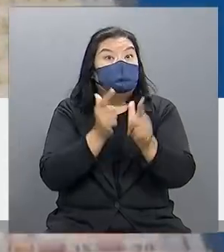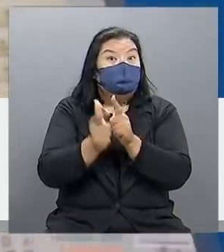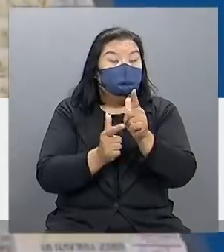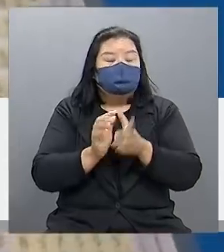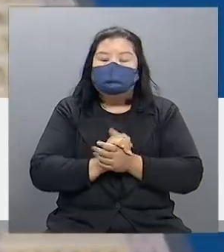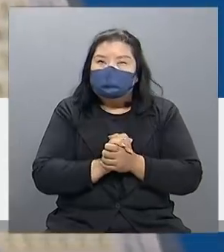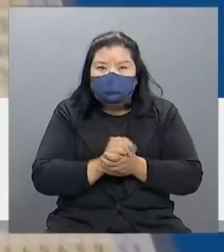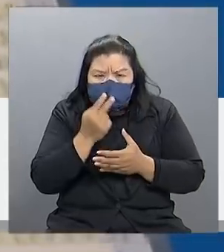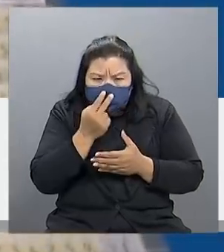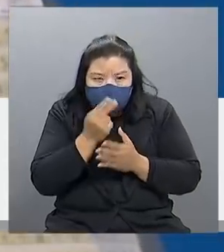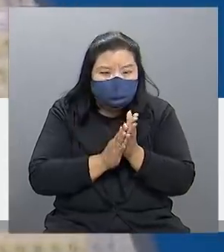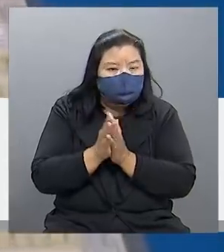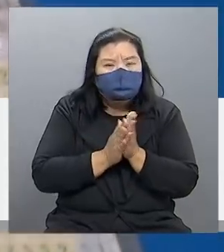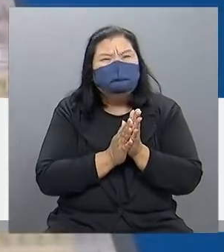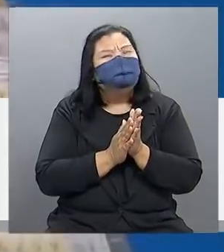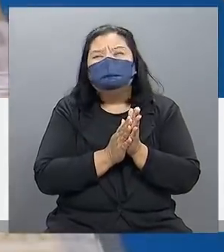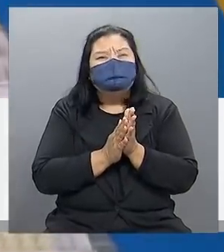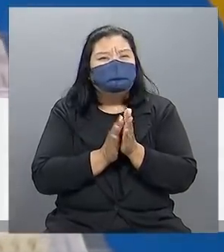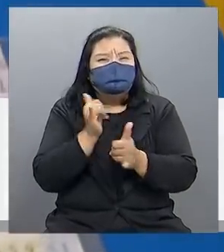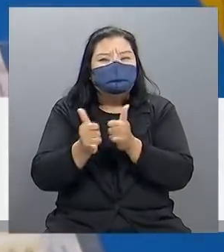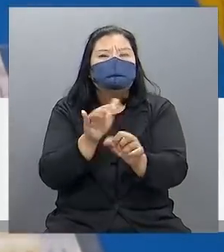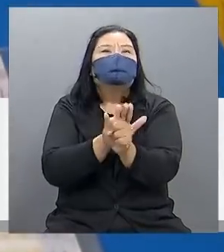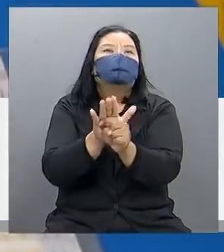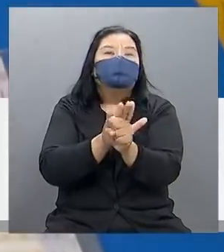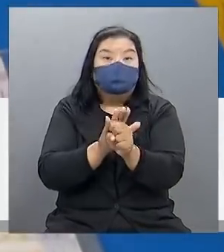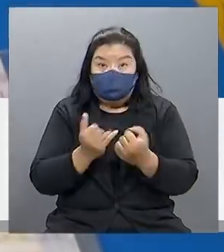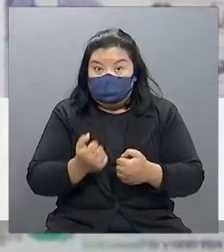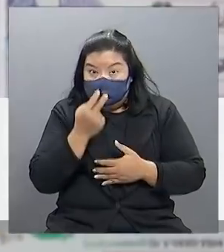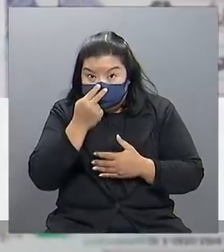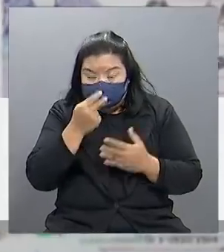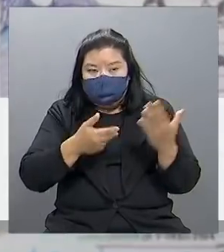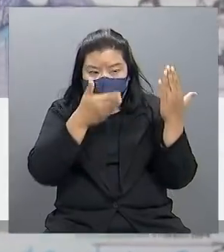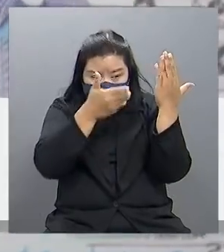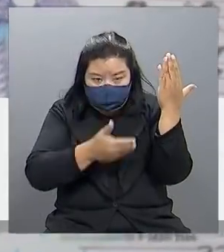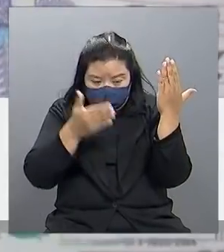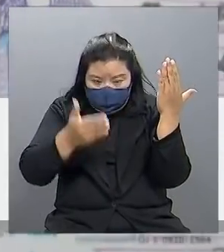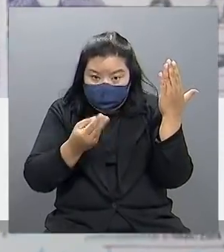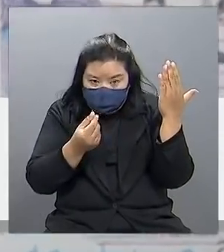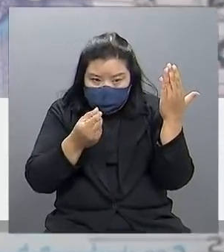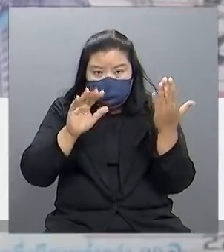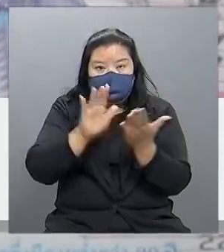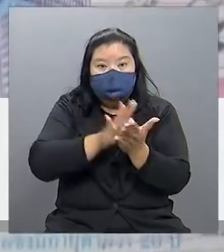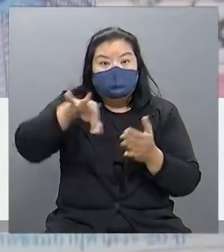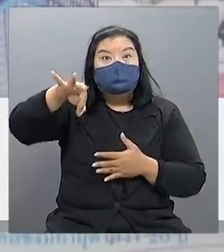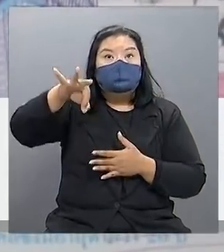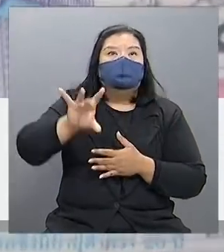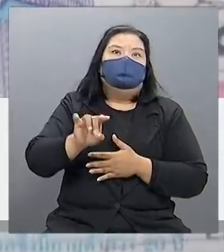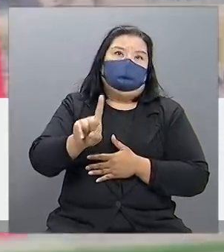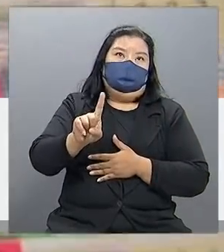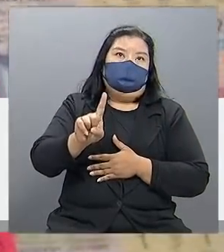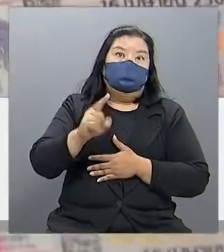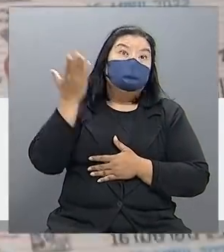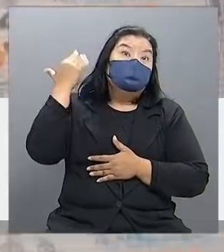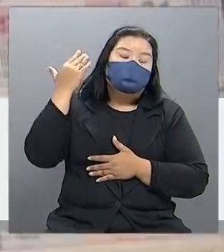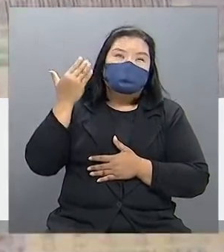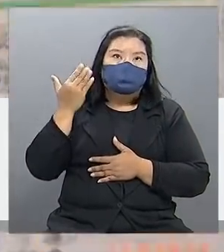ตาแม่ค้าบอกว่างวดนี้เนี่ยราคาลอตเตอรี่ซื้อมาใบละ81บาทถูกกว่างวดที่ผ่านมาใบละ10บาทเลยแต่ปร